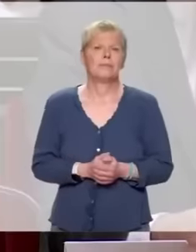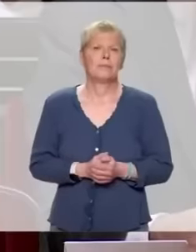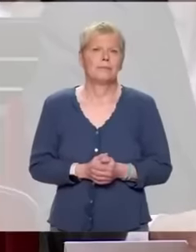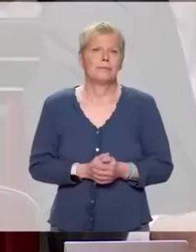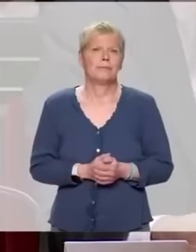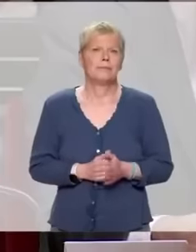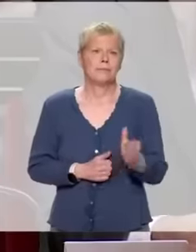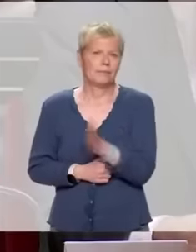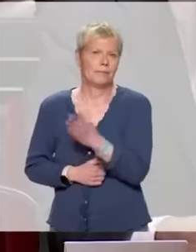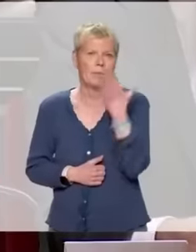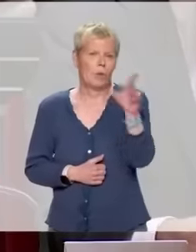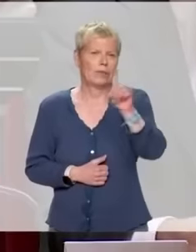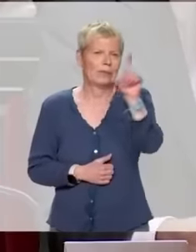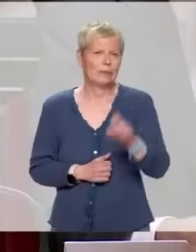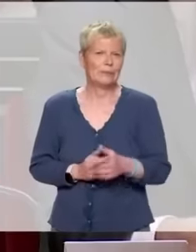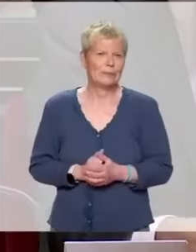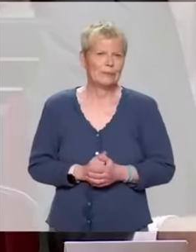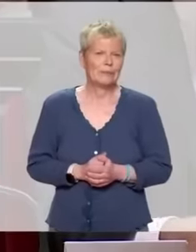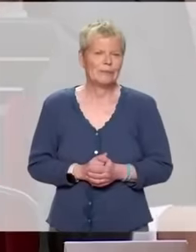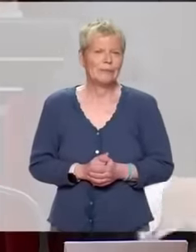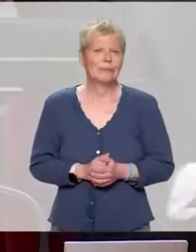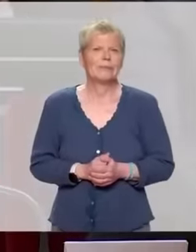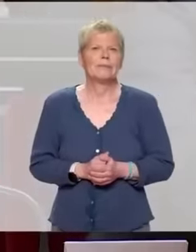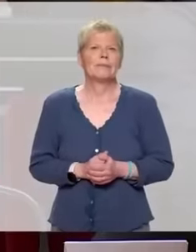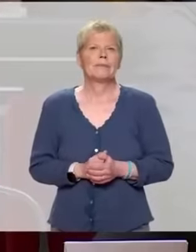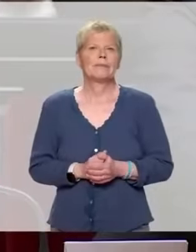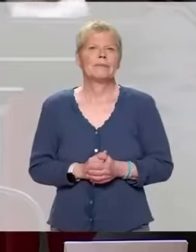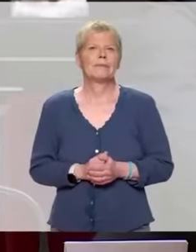Christine Brun pour le groupe communiste républicain citoyen écologiste.